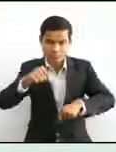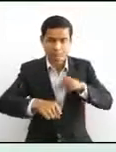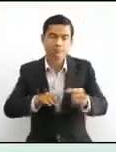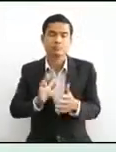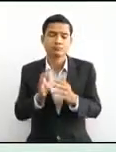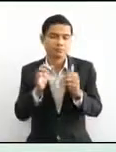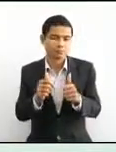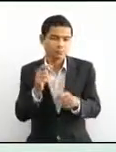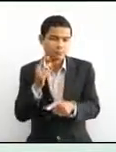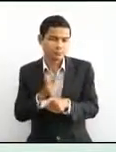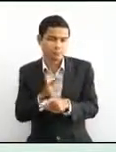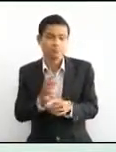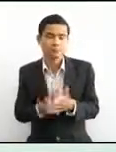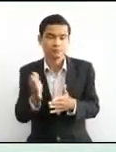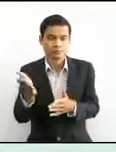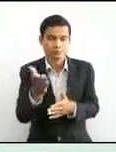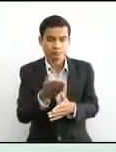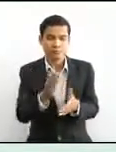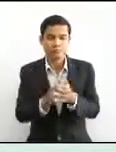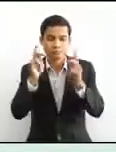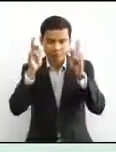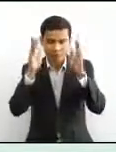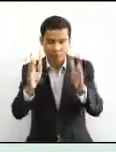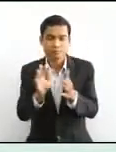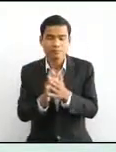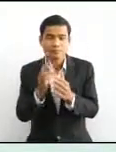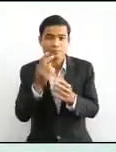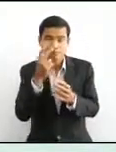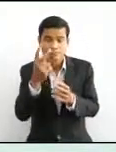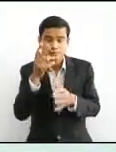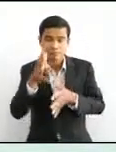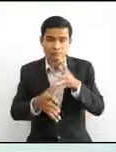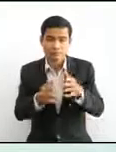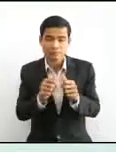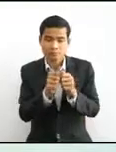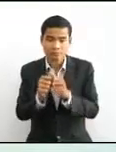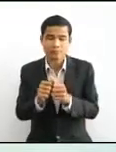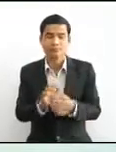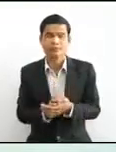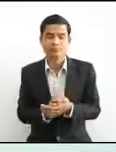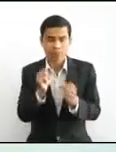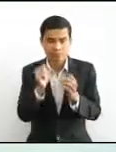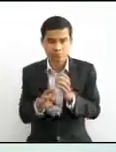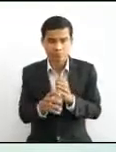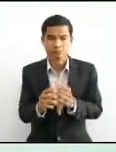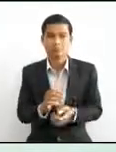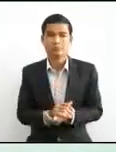cha con chấm ăn cho mùi nẹ kru nè tỏ triêm thằng ọc ní chấp